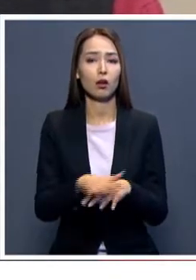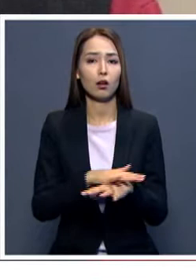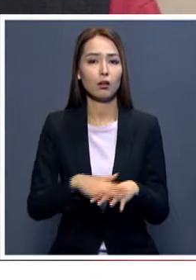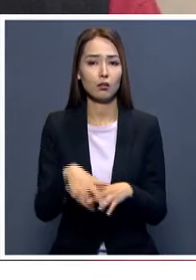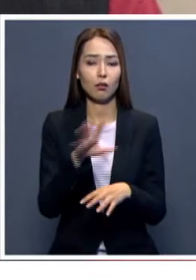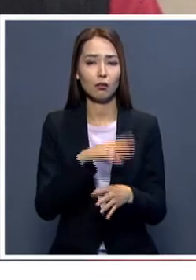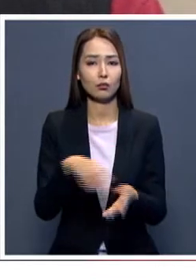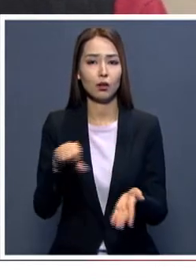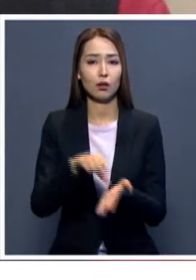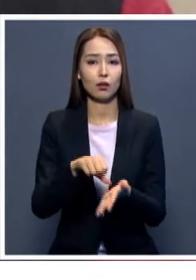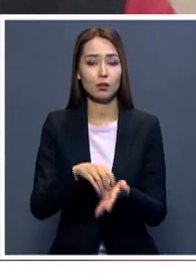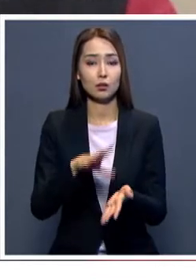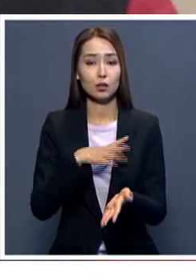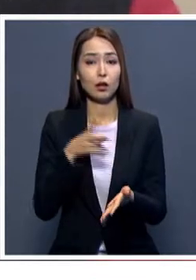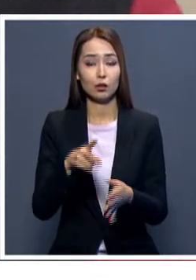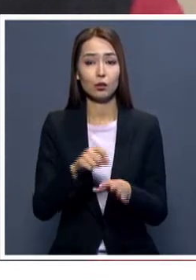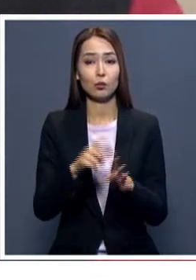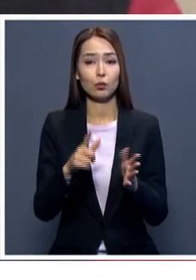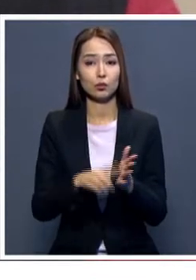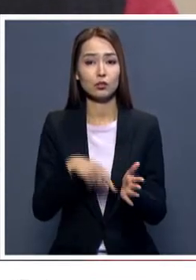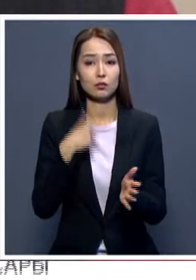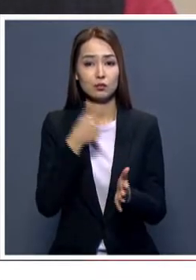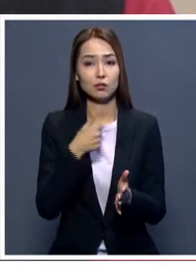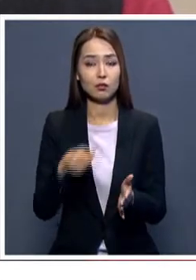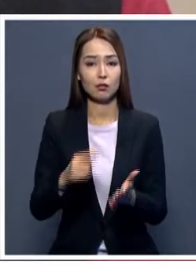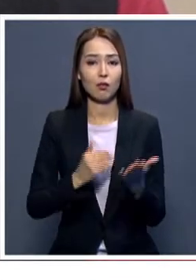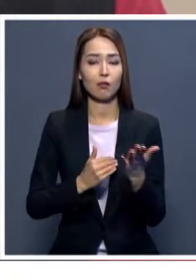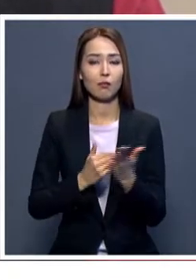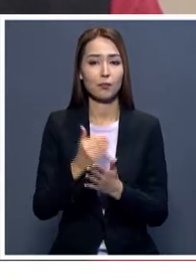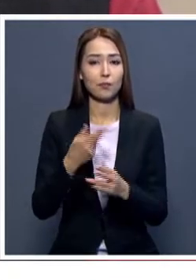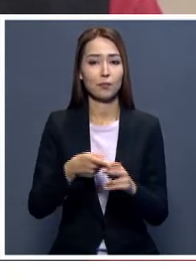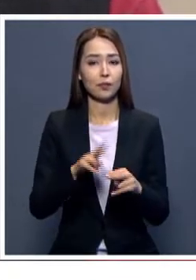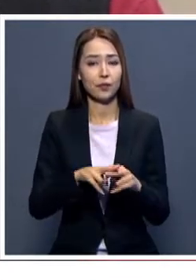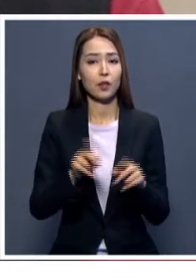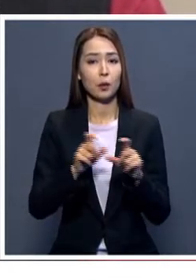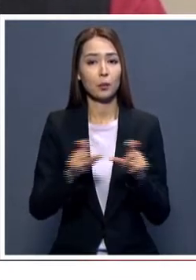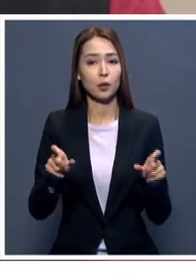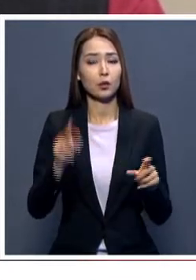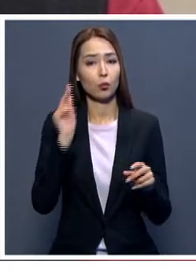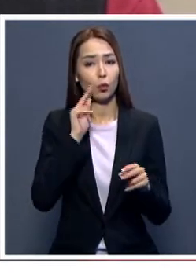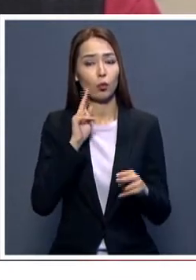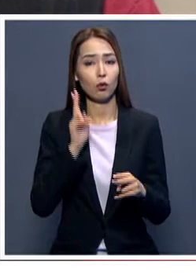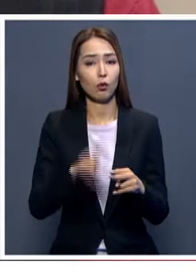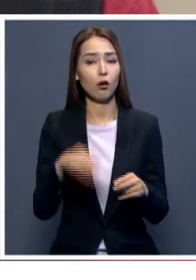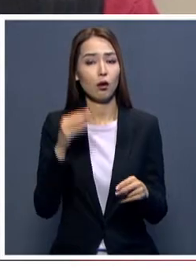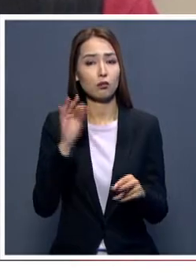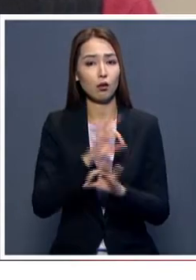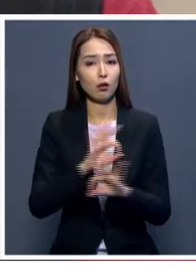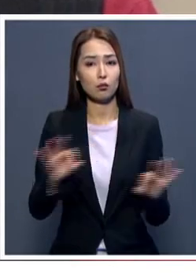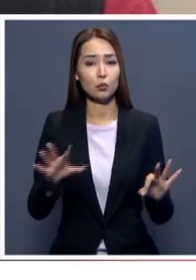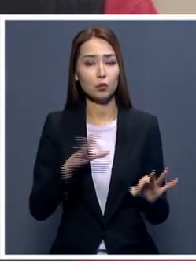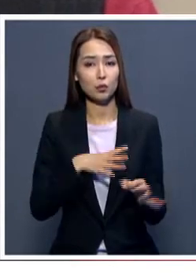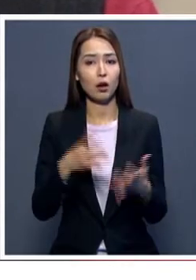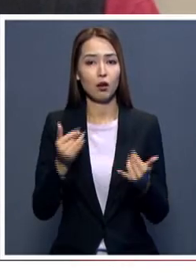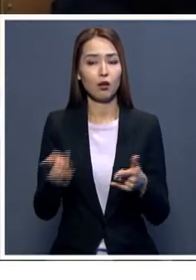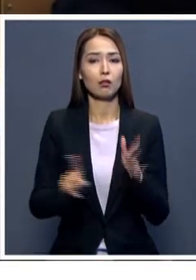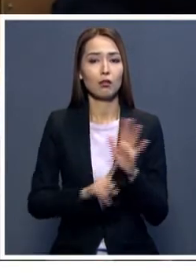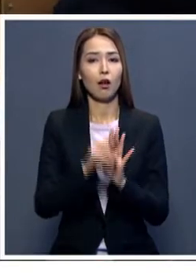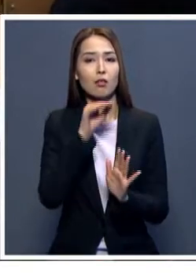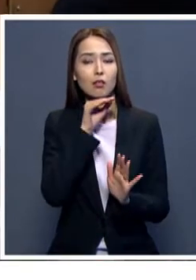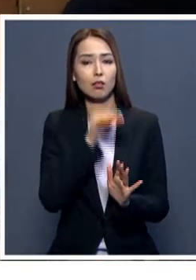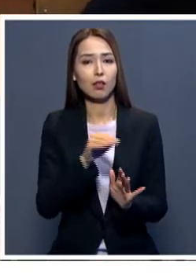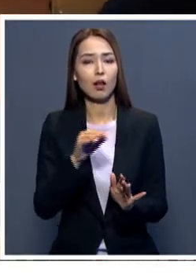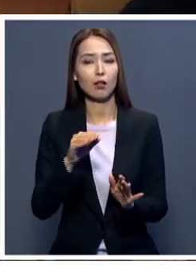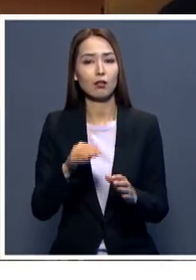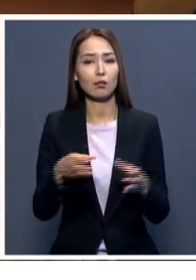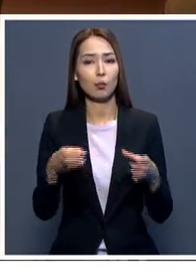лауреат атанса, 2017 жылы Беларусь еліндегі Витебскіде Славян базары байқауында екінші орын алды. Одан